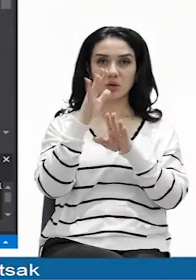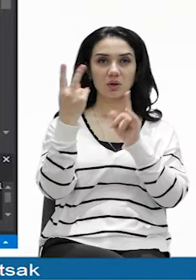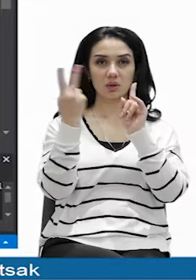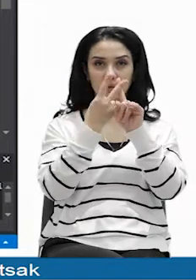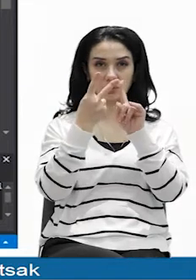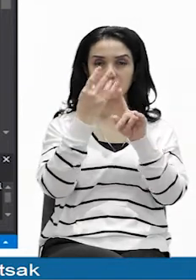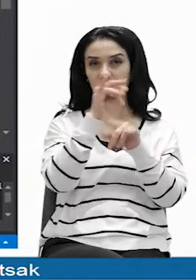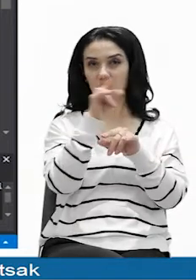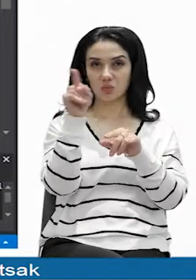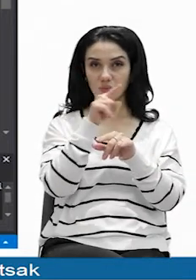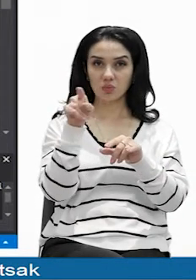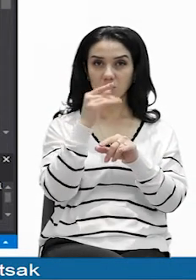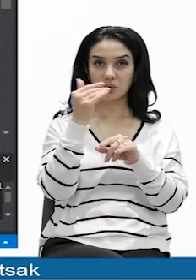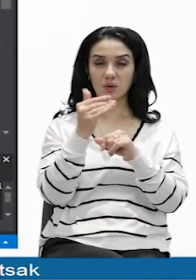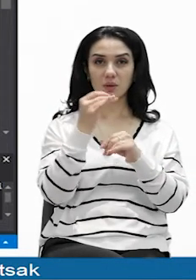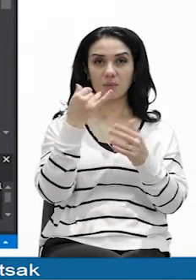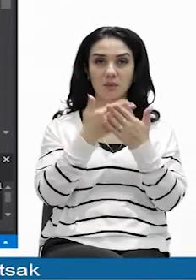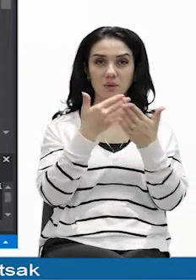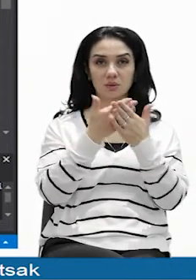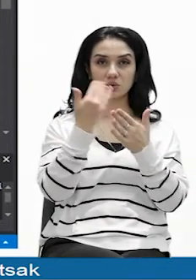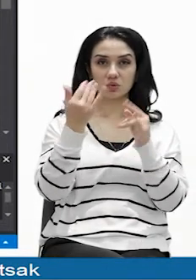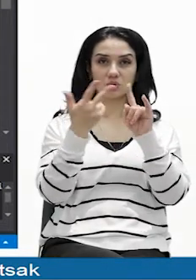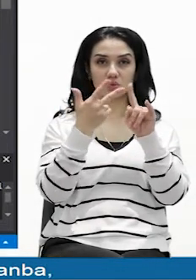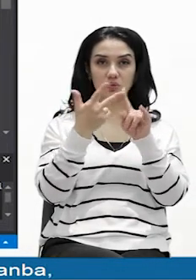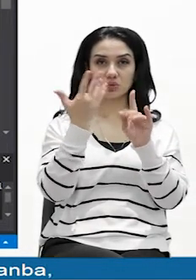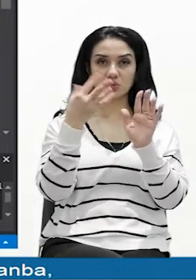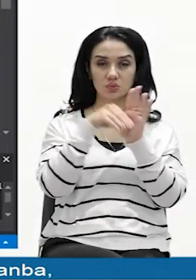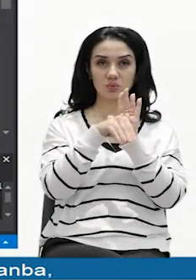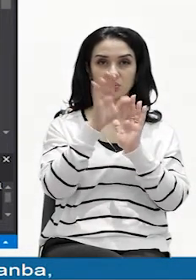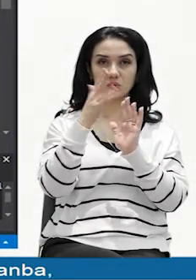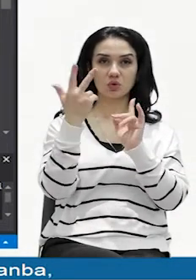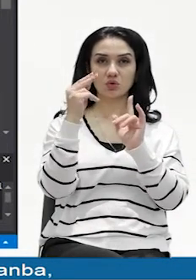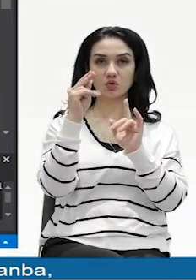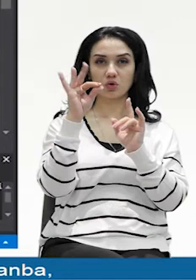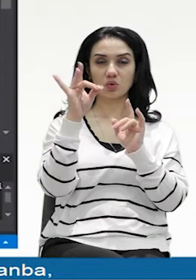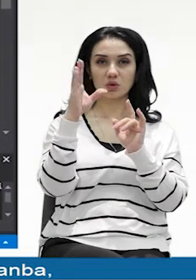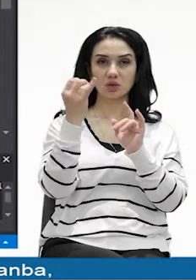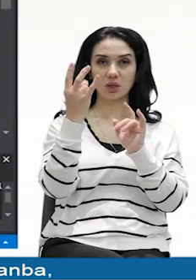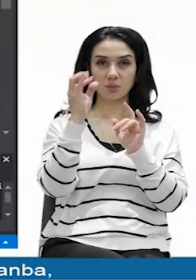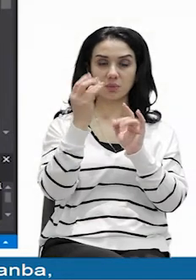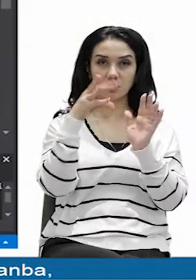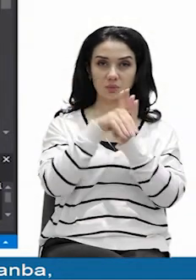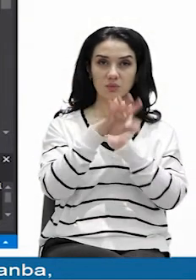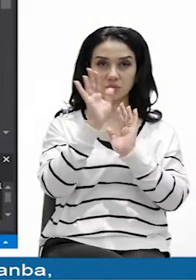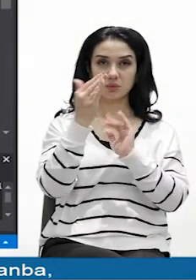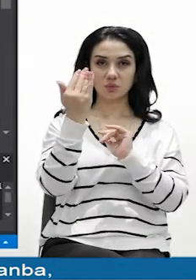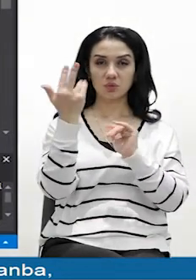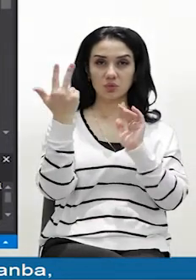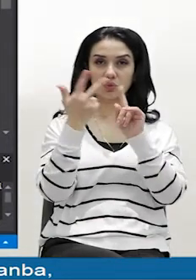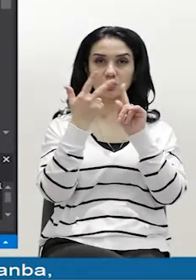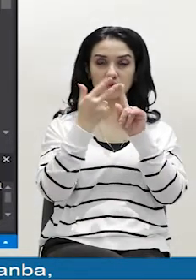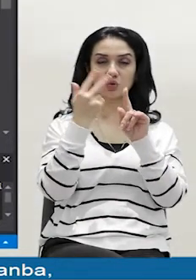bo'lsa bu doğru mu mesela biz üç girsek üç girsek çarşamba çıkarış gerek üç girsek çarşamba çıkarış